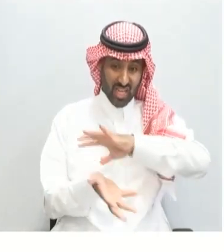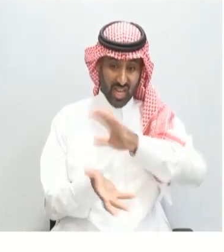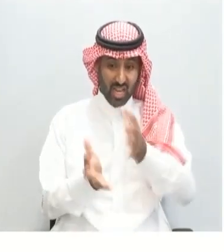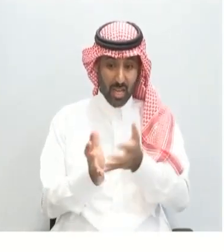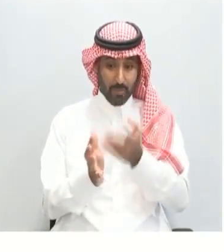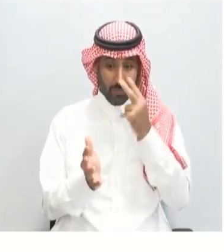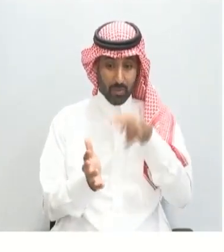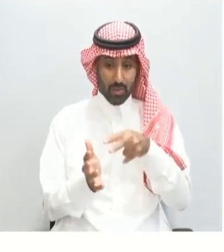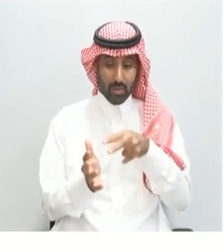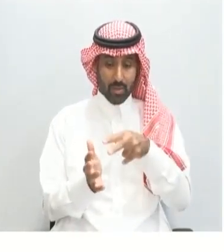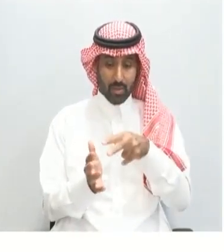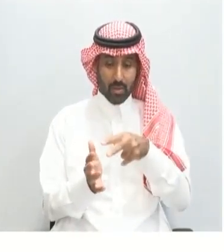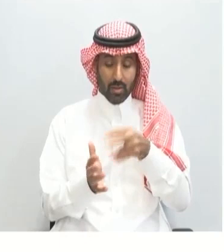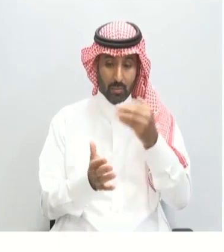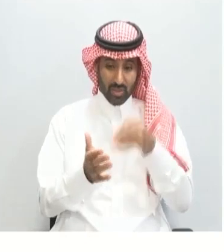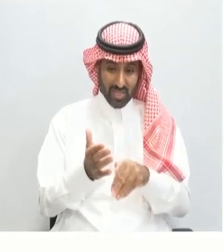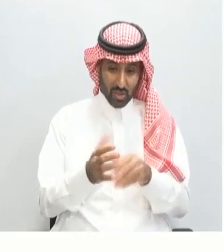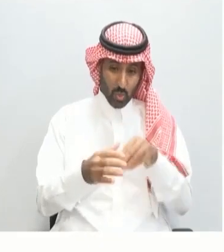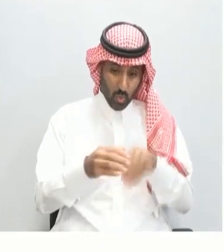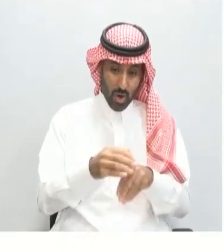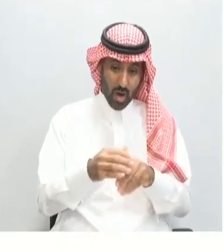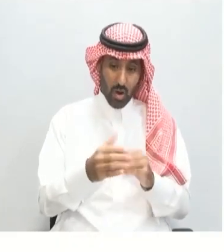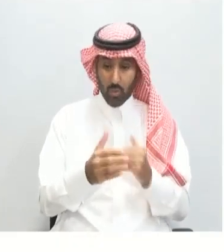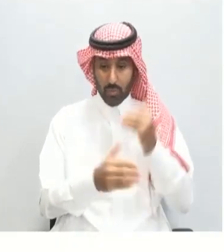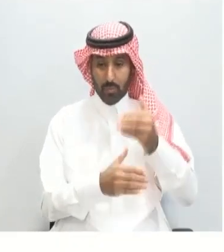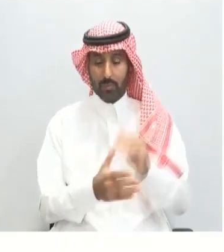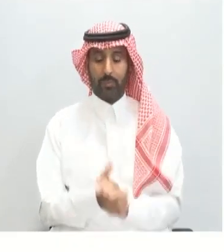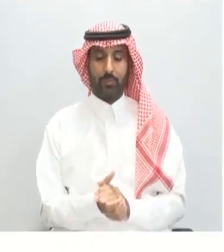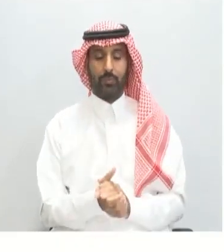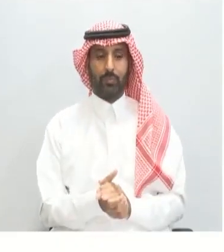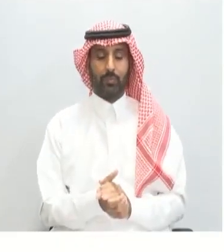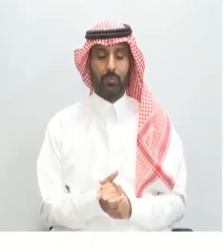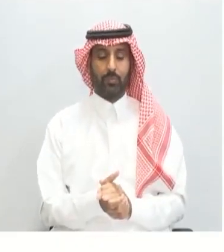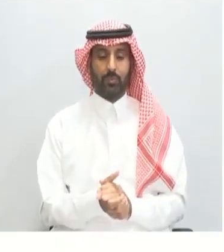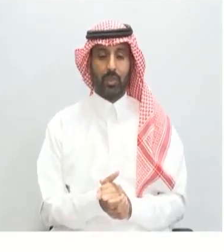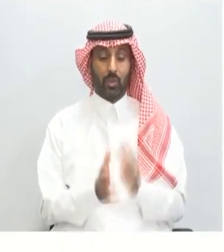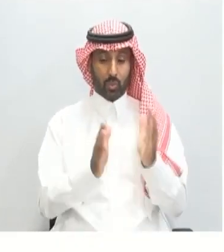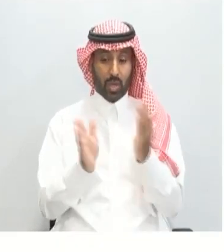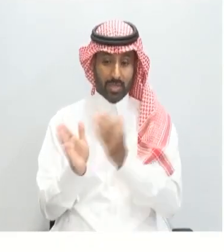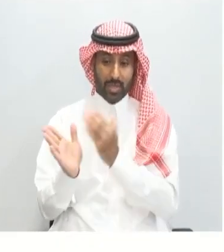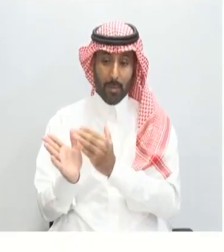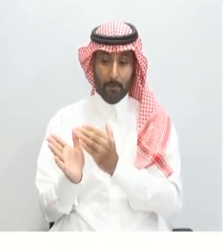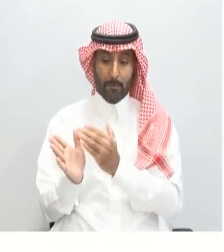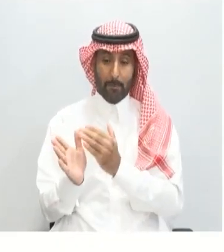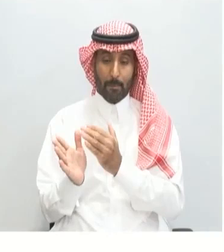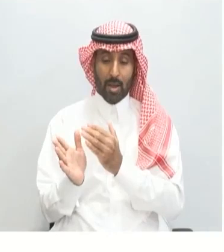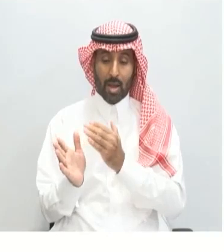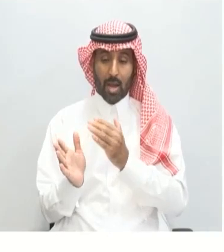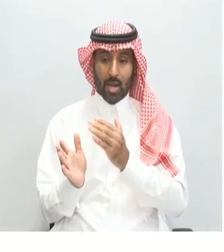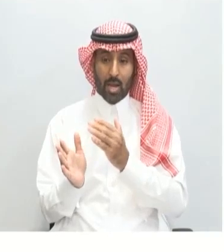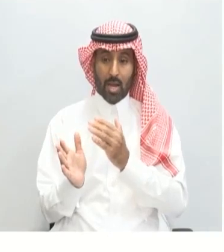من خلال عمليات باطنيه تحدث فيه ابنائي تقسم هذه